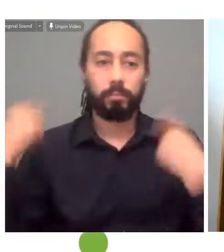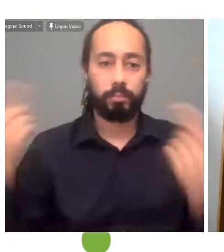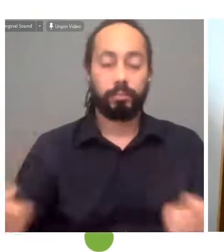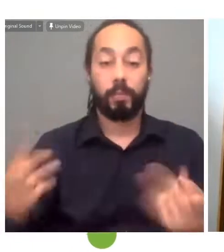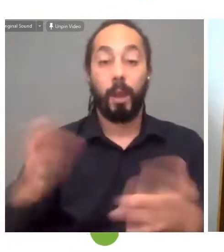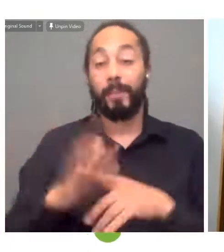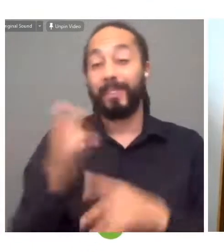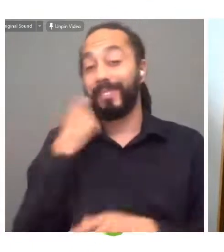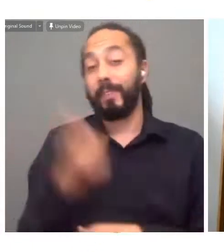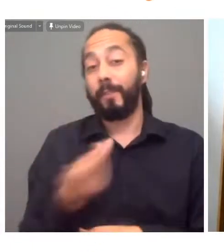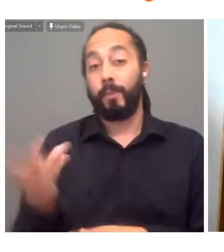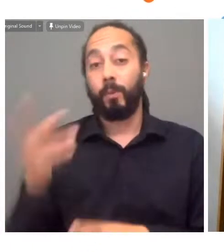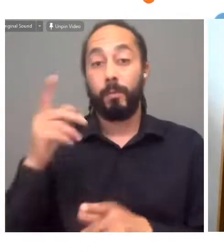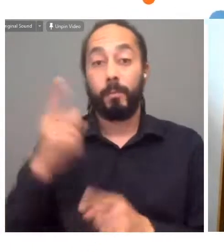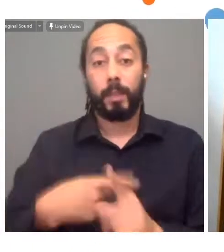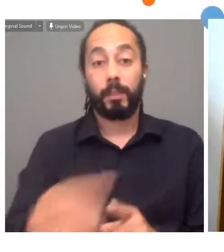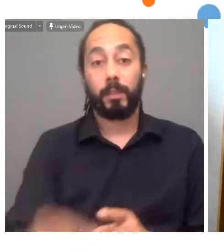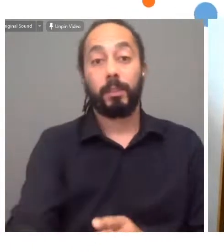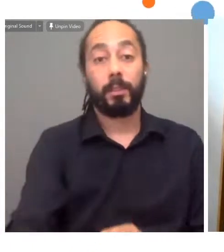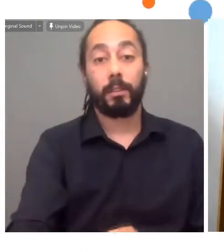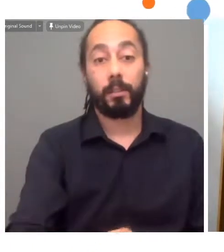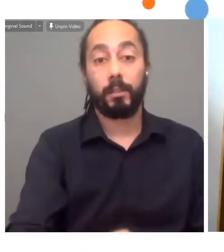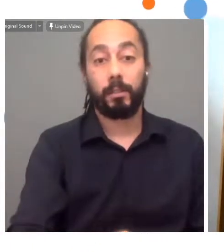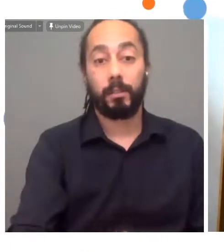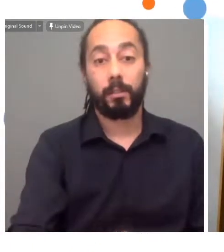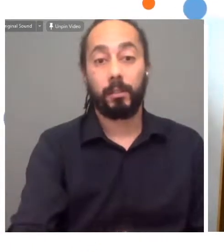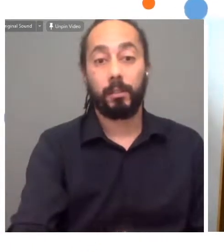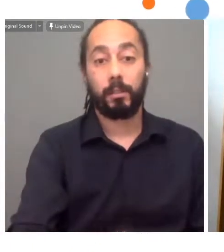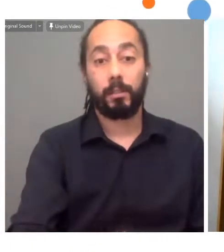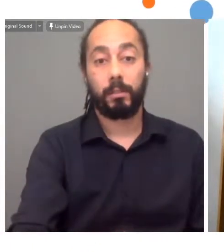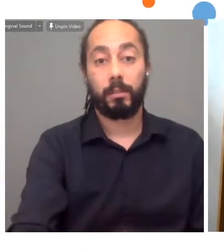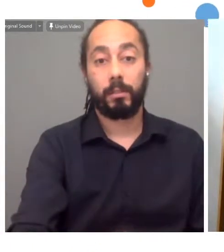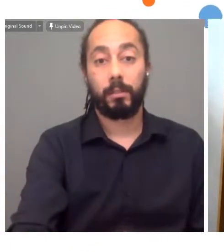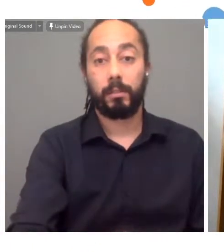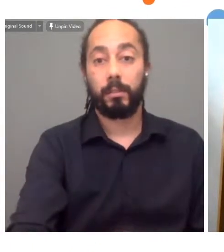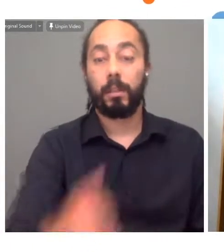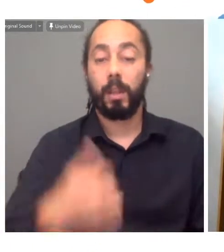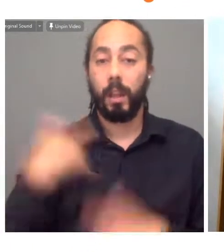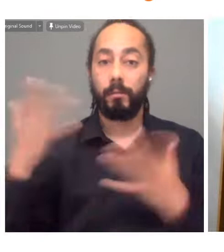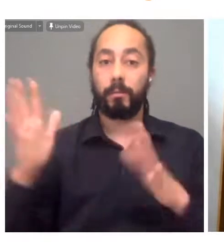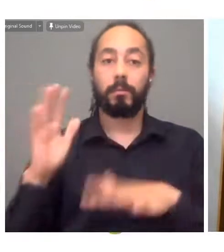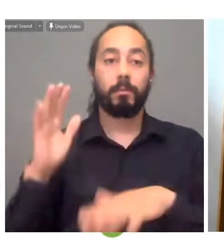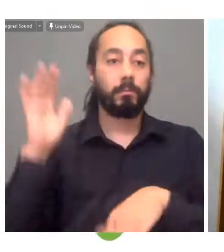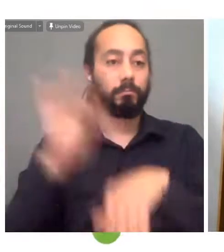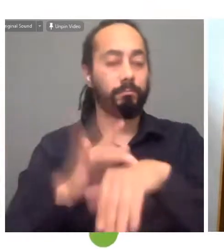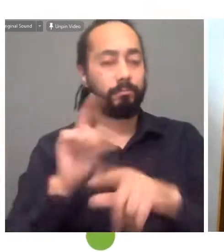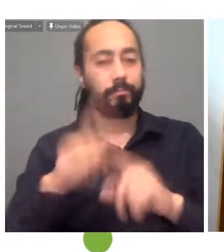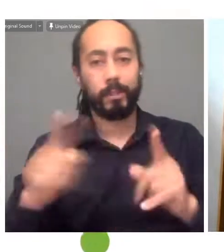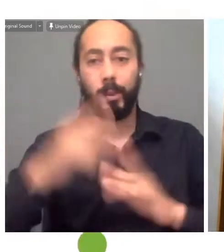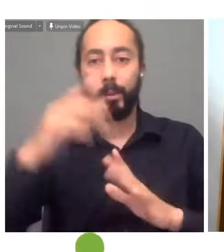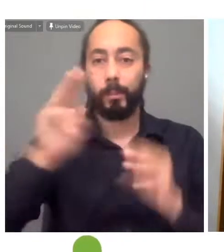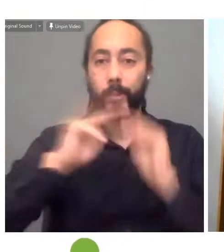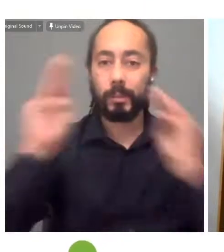à Upton, au musée des Beaux-Arts à Ottawa. Et dans le cas du musée du théâtre de